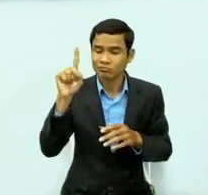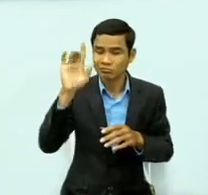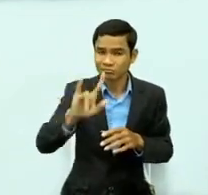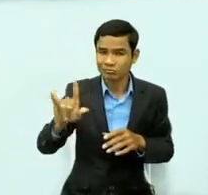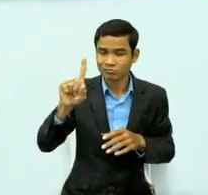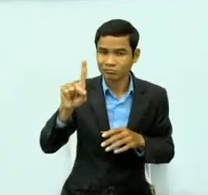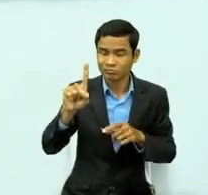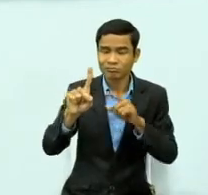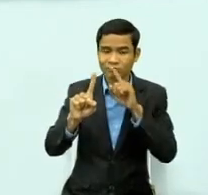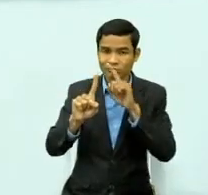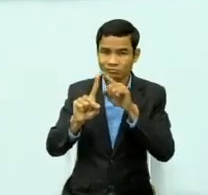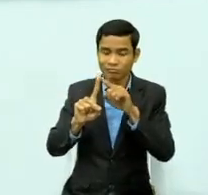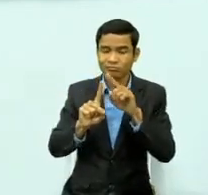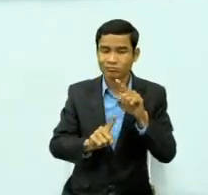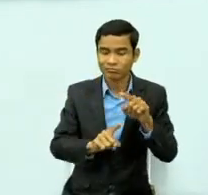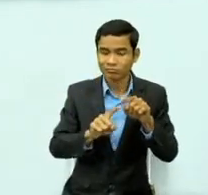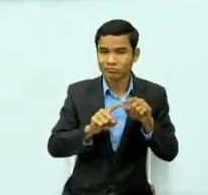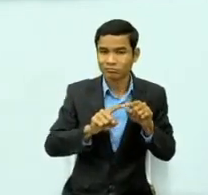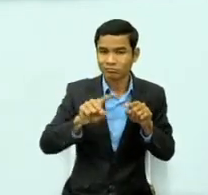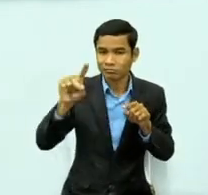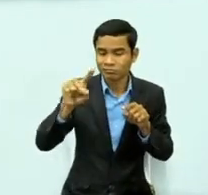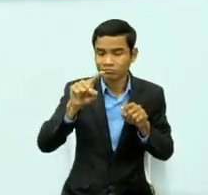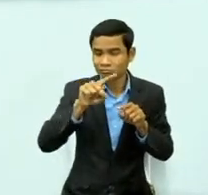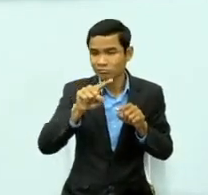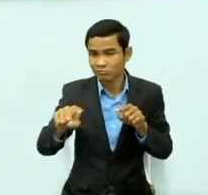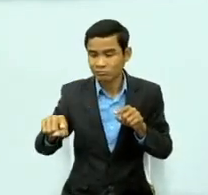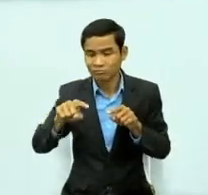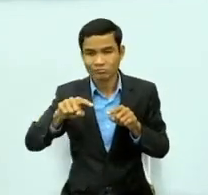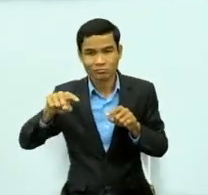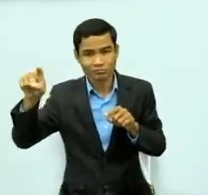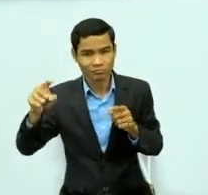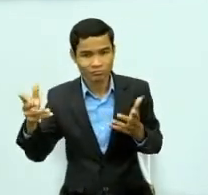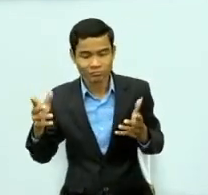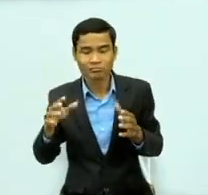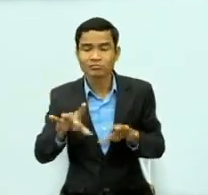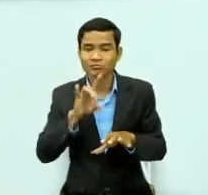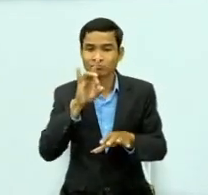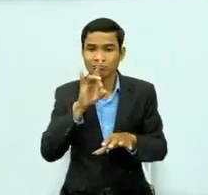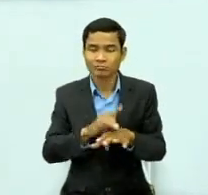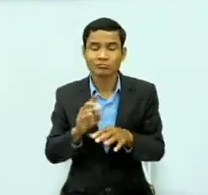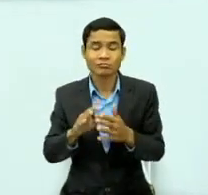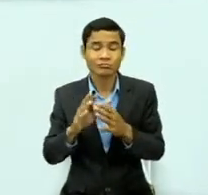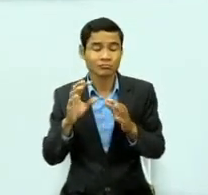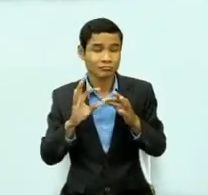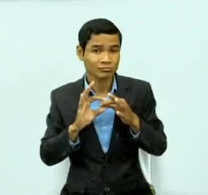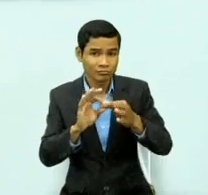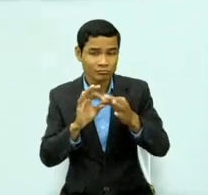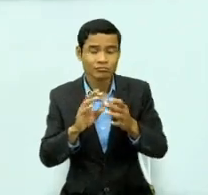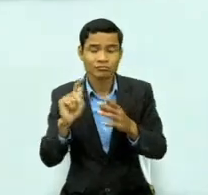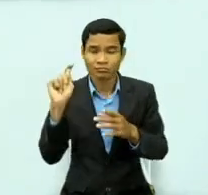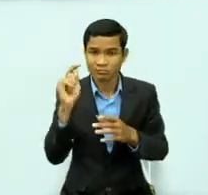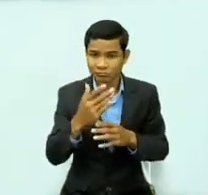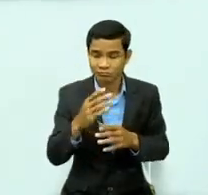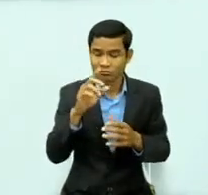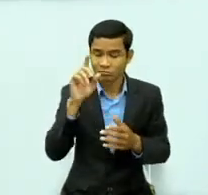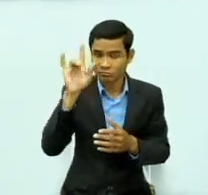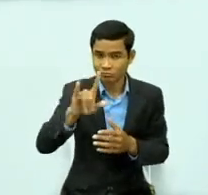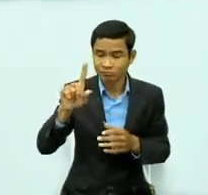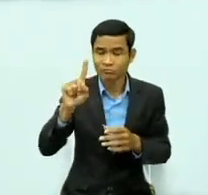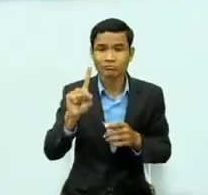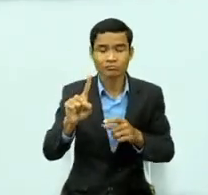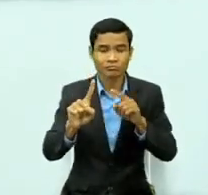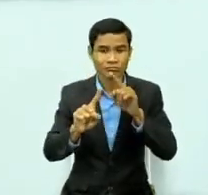ចង្អុលដៃណាម្ដងទៀតអ្នកគ្រូបញ្ជាក់ជូនម្ដងទៀតការភ្ជាប់ស្រាក់ទៅនឹងរូបភាពគឺយើងប្រើចង្អុល